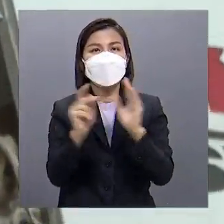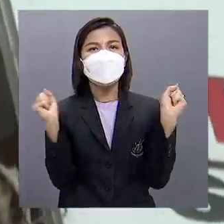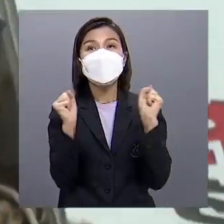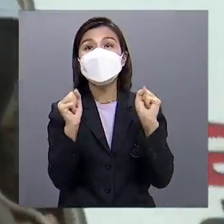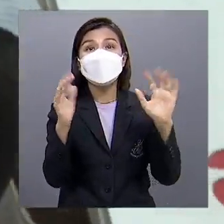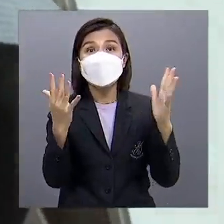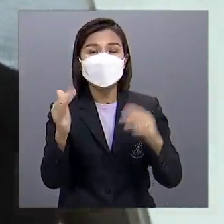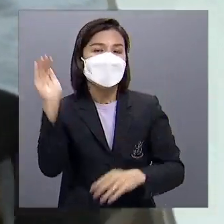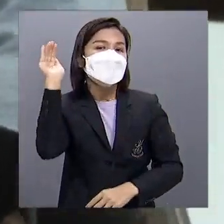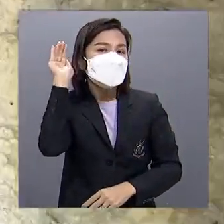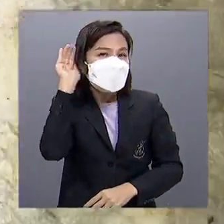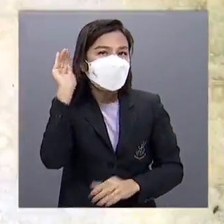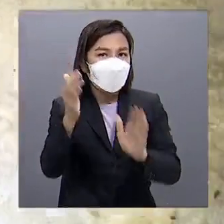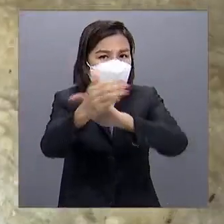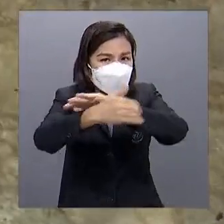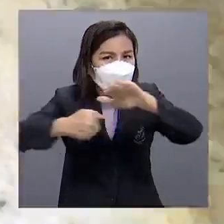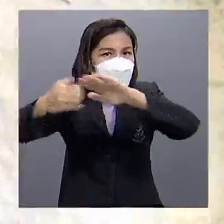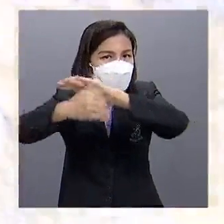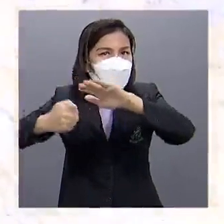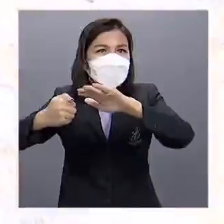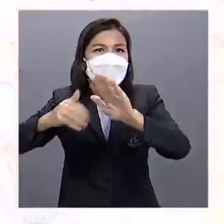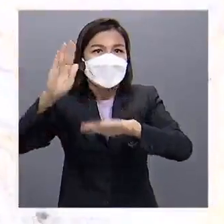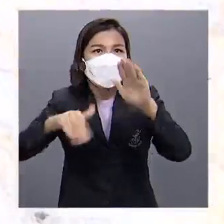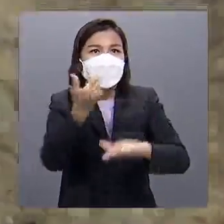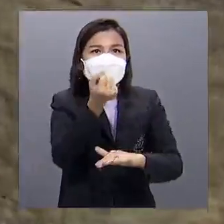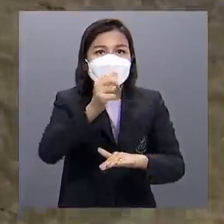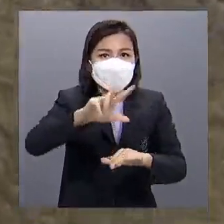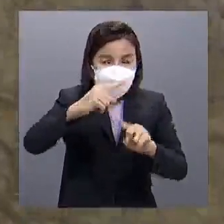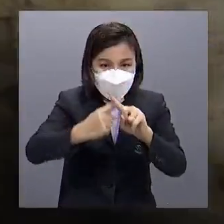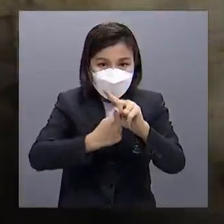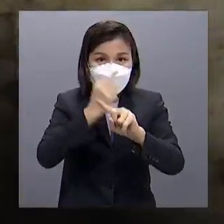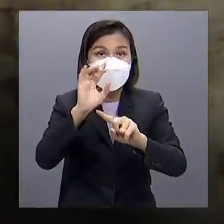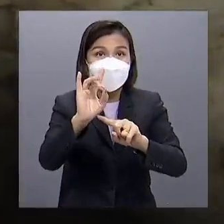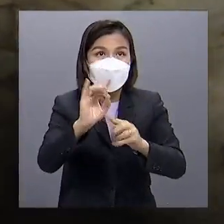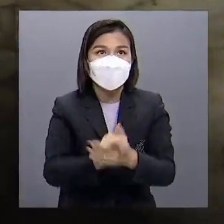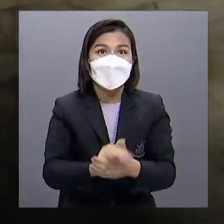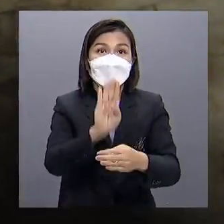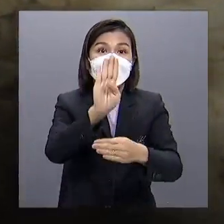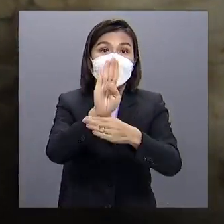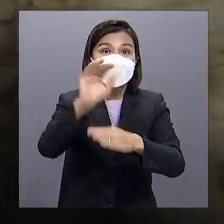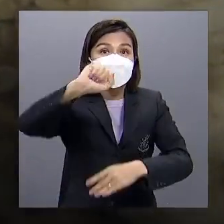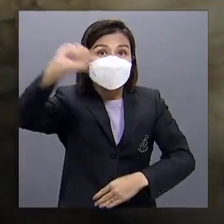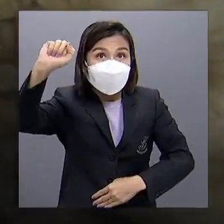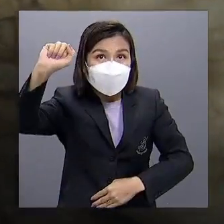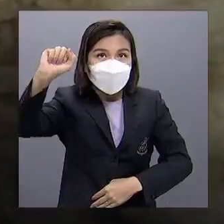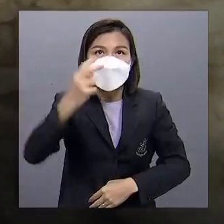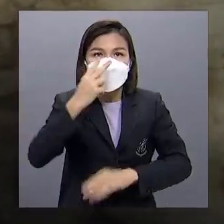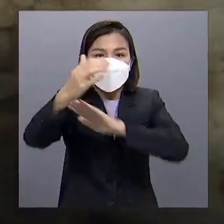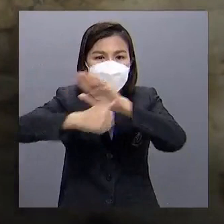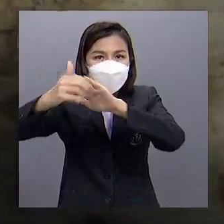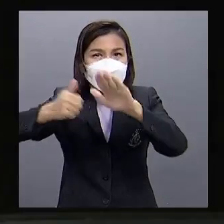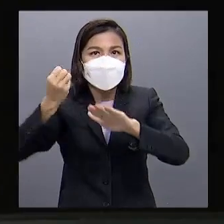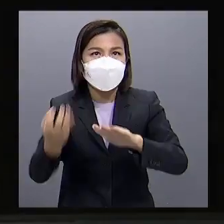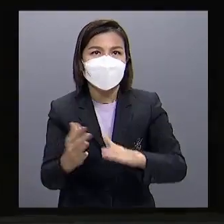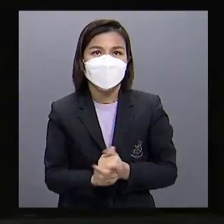การขโมยมากสุดหลังวันที่13สิงหาคมเมื่อบริษัทชนะการเปิดประมูล ใจหายไ